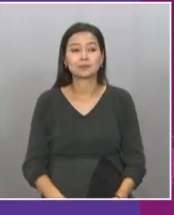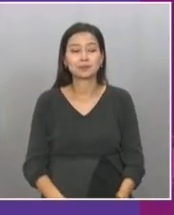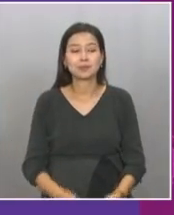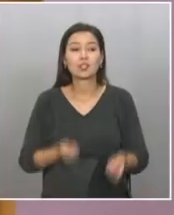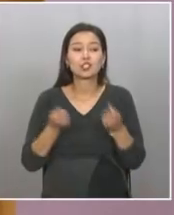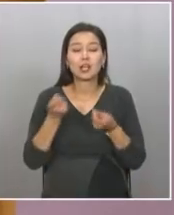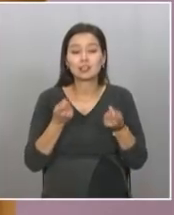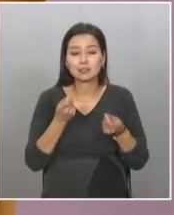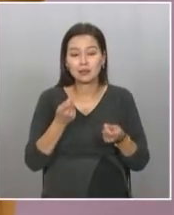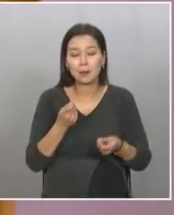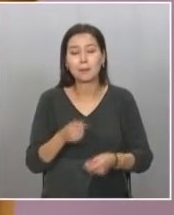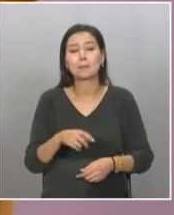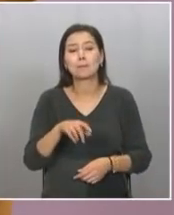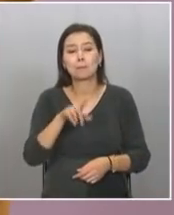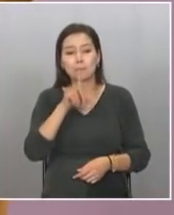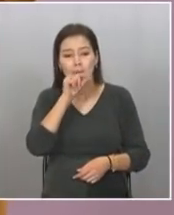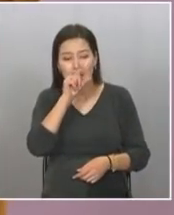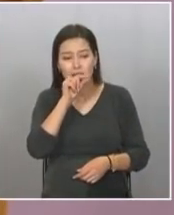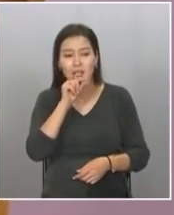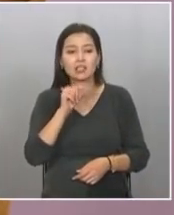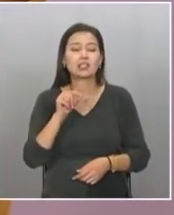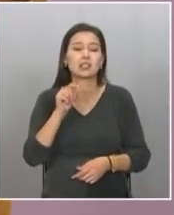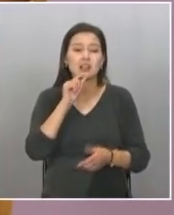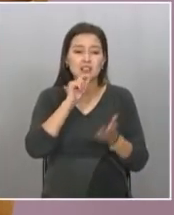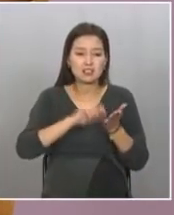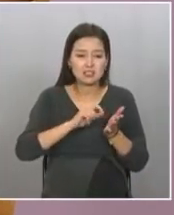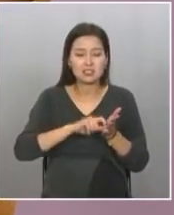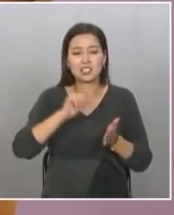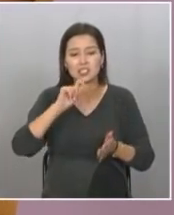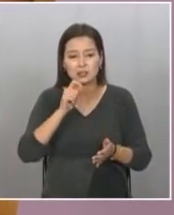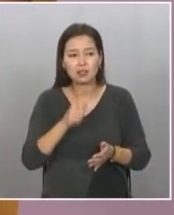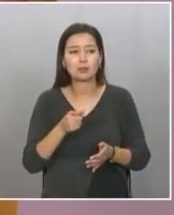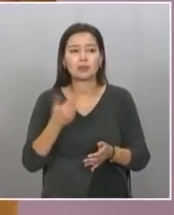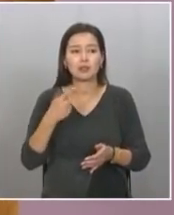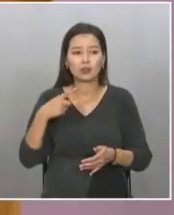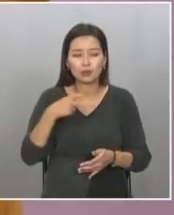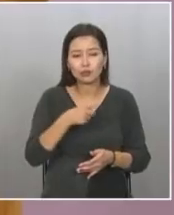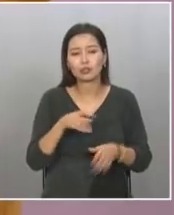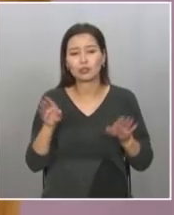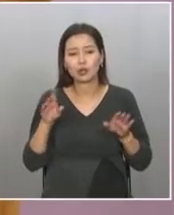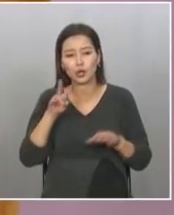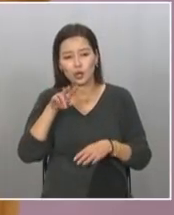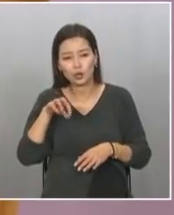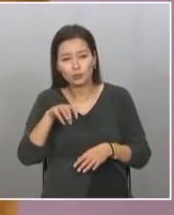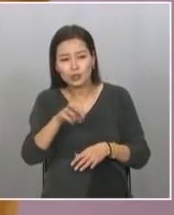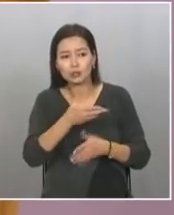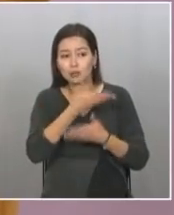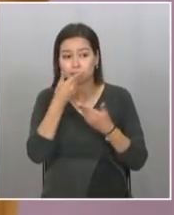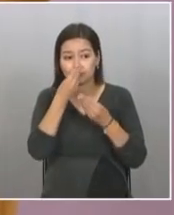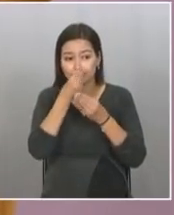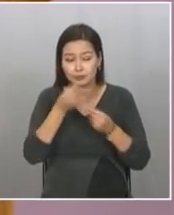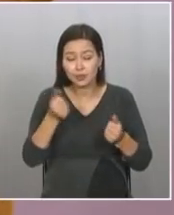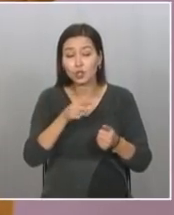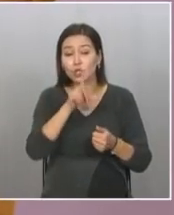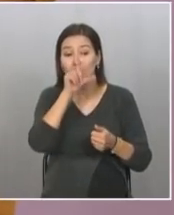Жәндіктер. Маса, шыбын, құрт-құмырсқа жоқ болып кетті. Құстар.